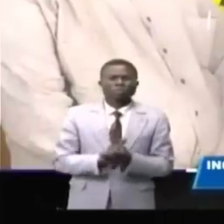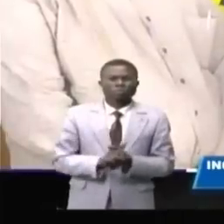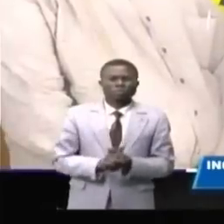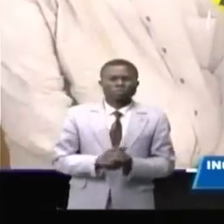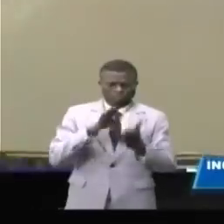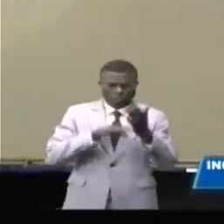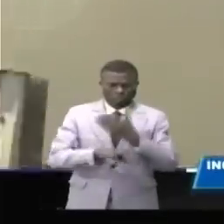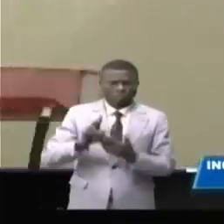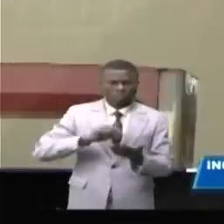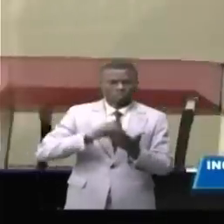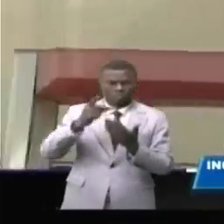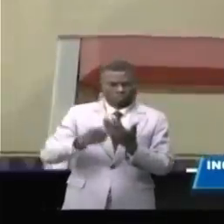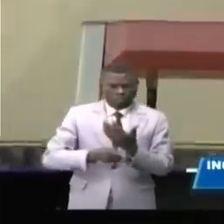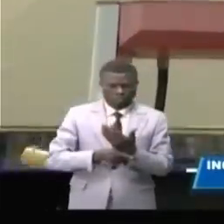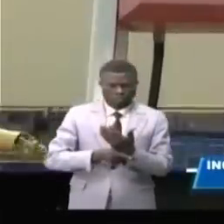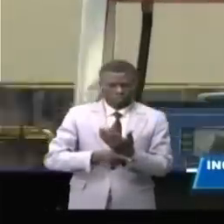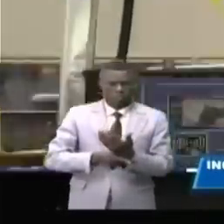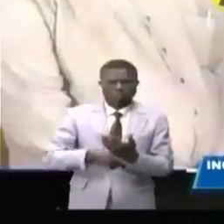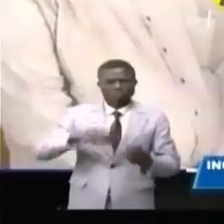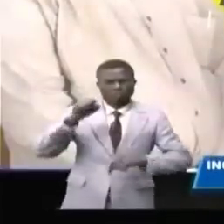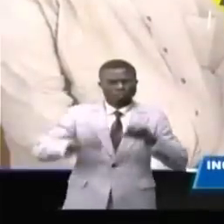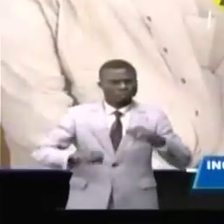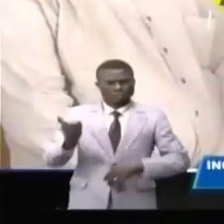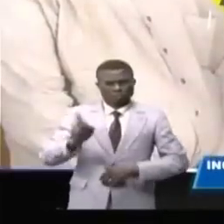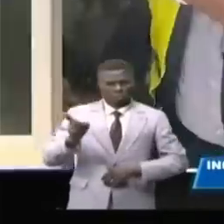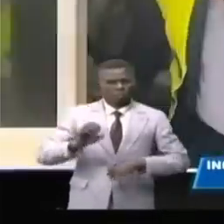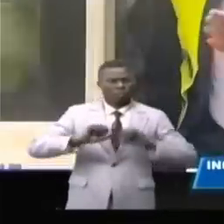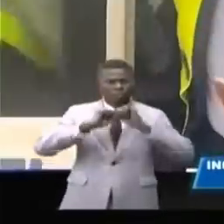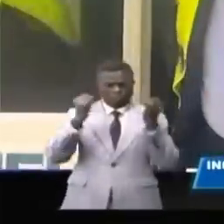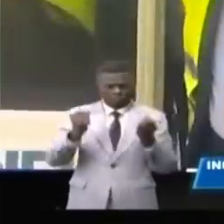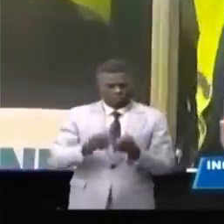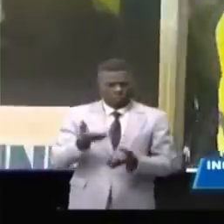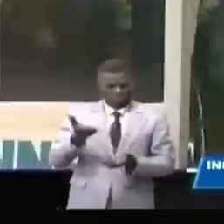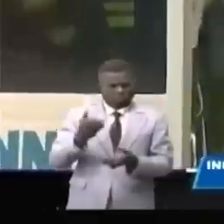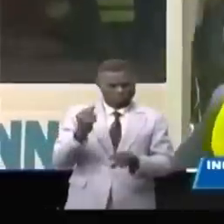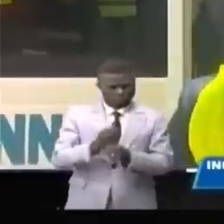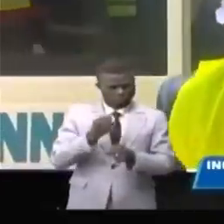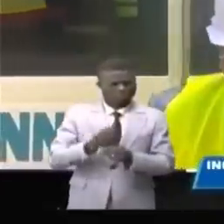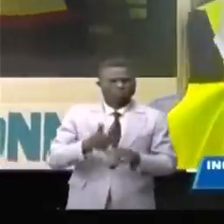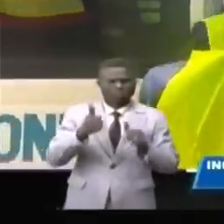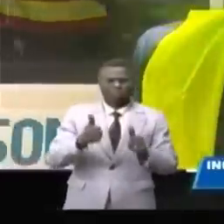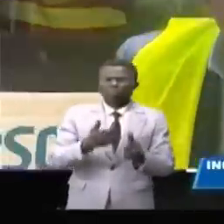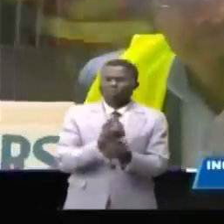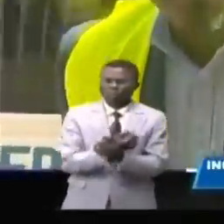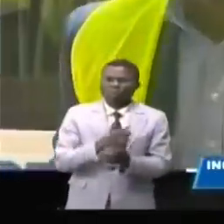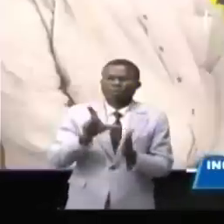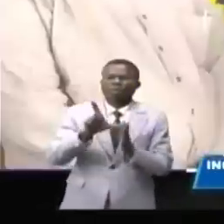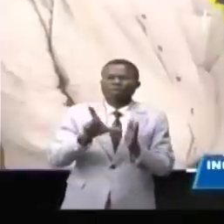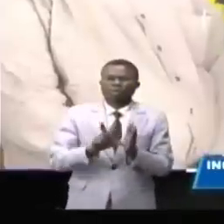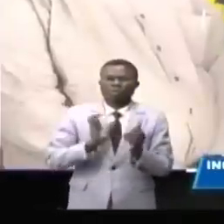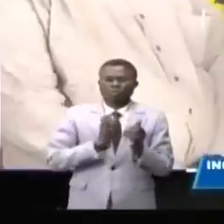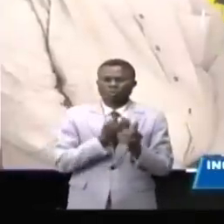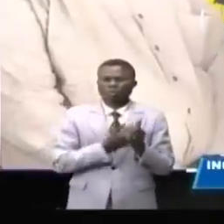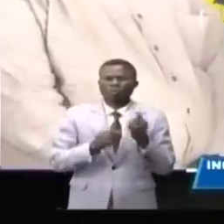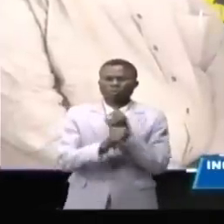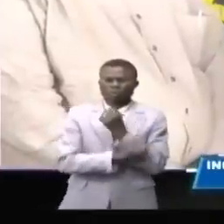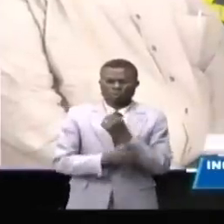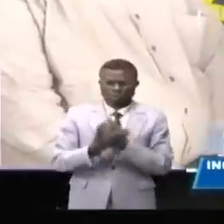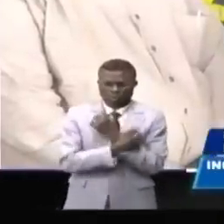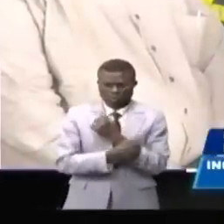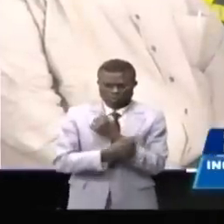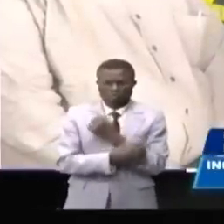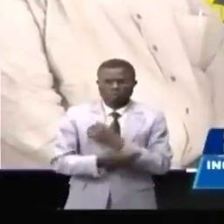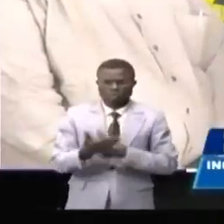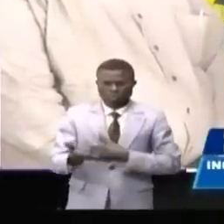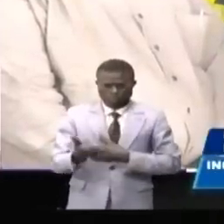figure, en tout cas sont visibles dans cette société. Et nous pouvons sans conteste affirmer que les installations de la vie de société sont conformes